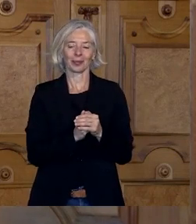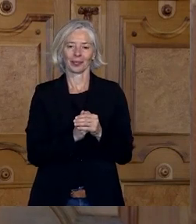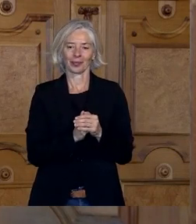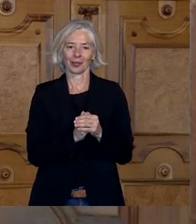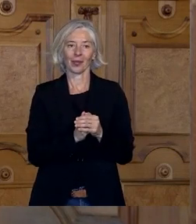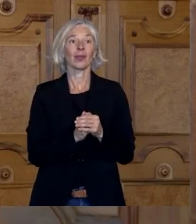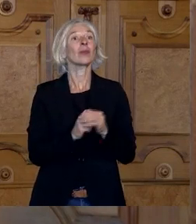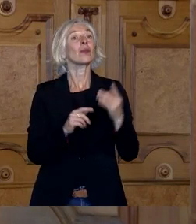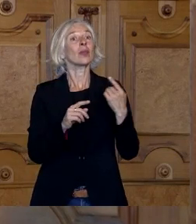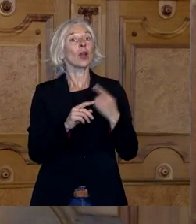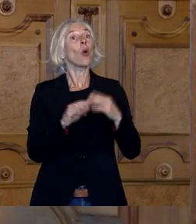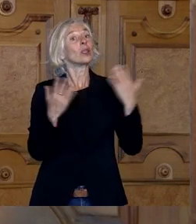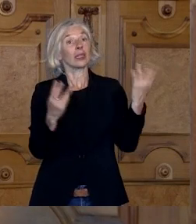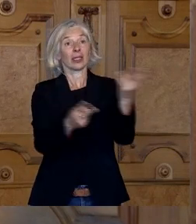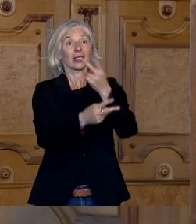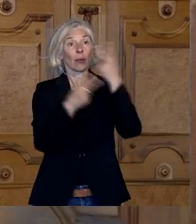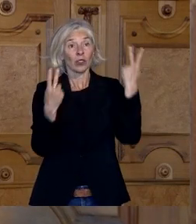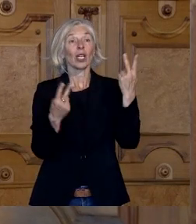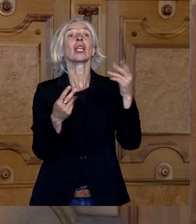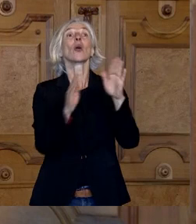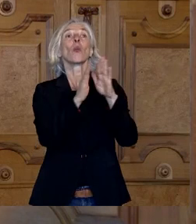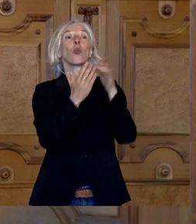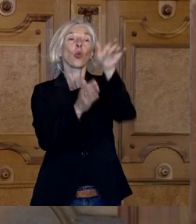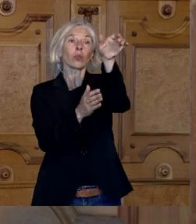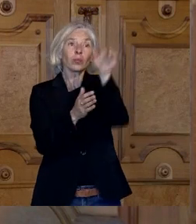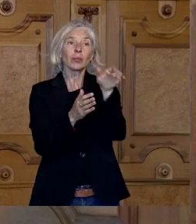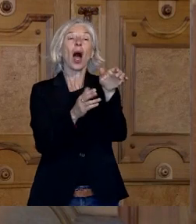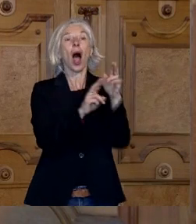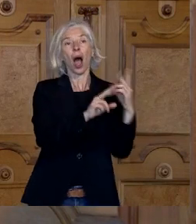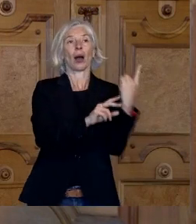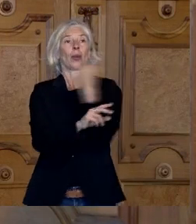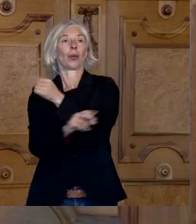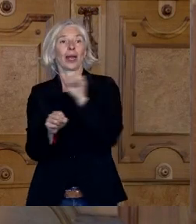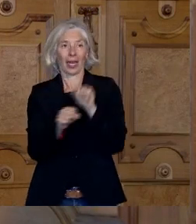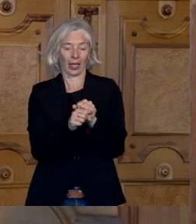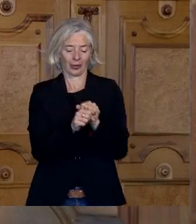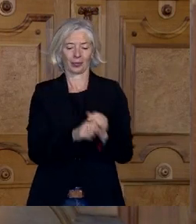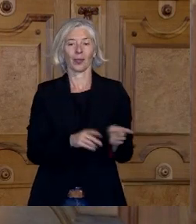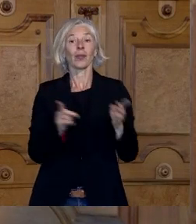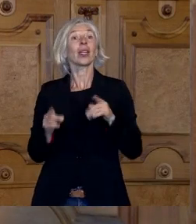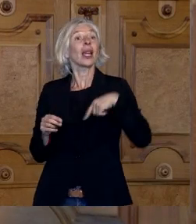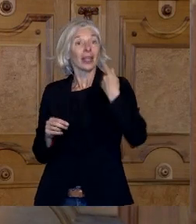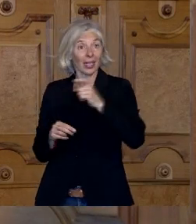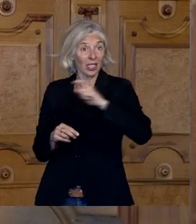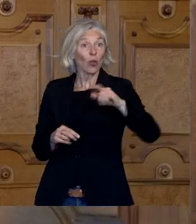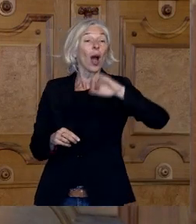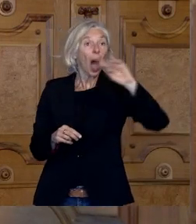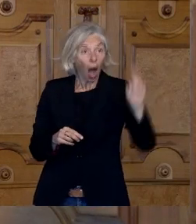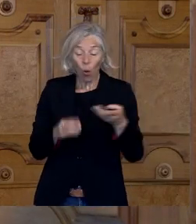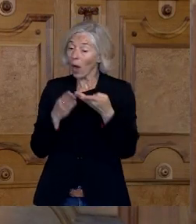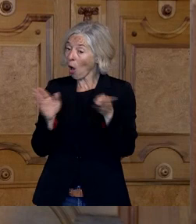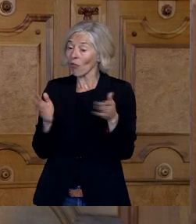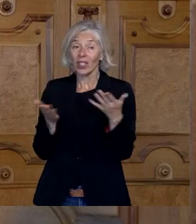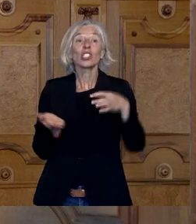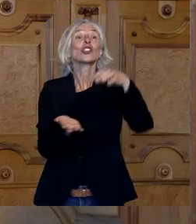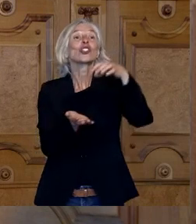das Bücherei-to-go-Konzept noch geben. Und auch die städtische Sing- und Musikschule wird wieder für Sie eingeschränkt zur Verfügung